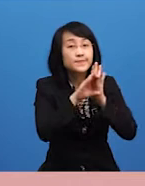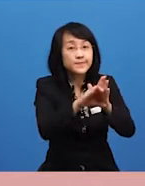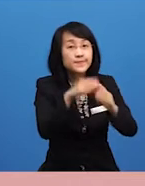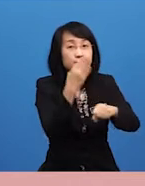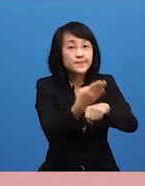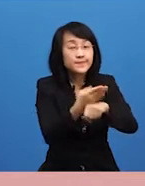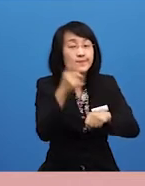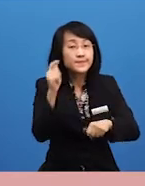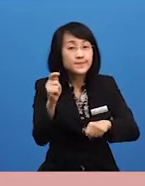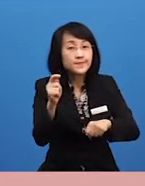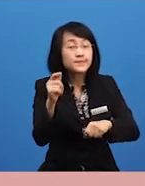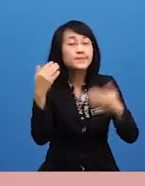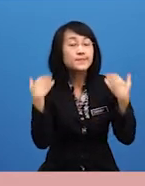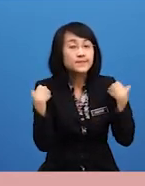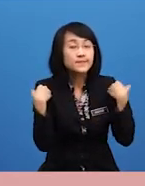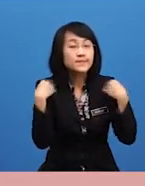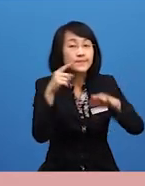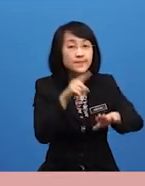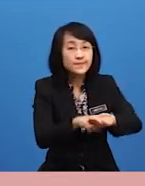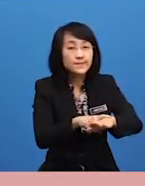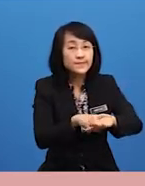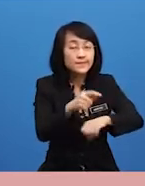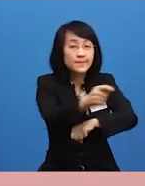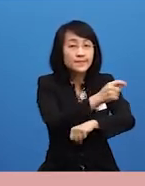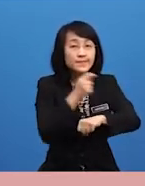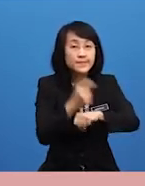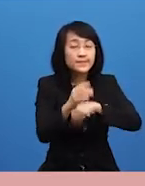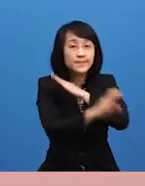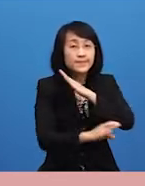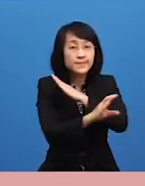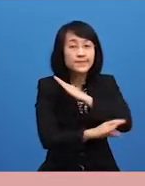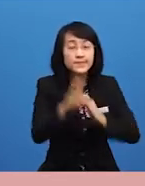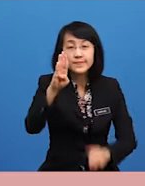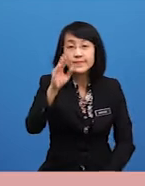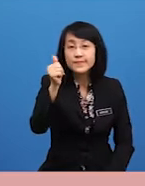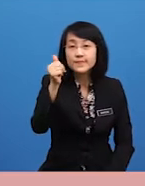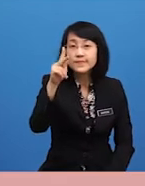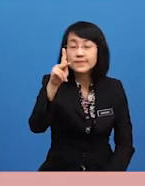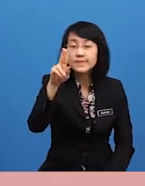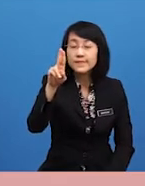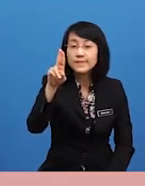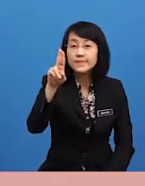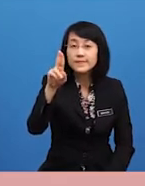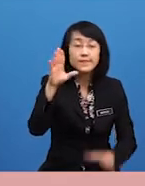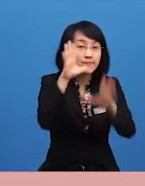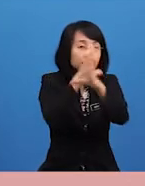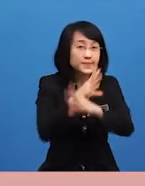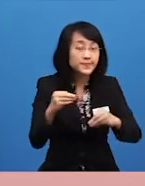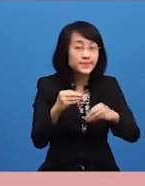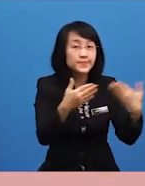Batu Tunggul yang terdapat di Taman Negara Bakor, Sarawak.